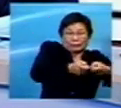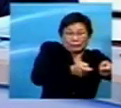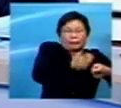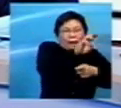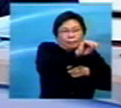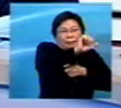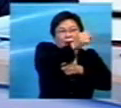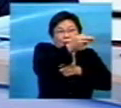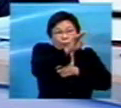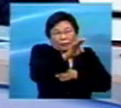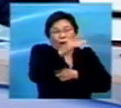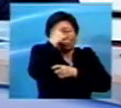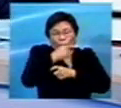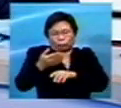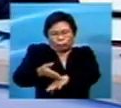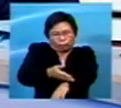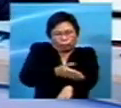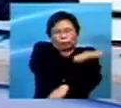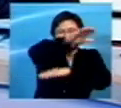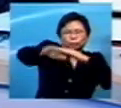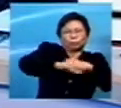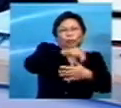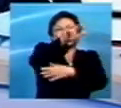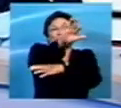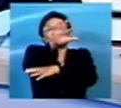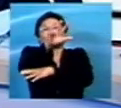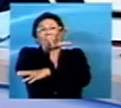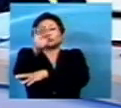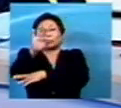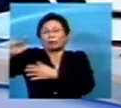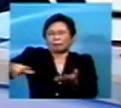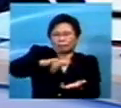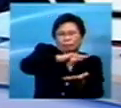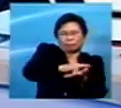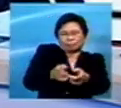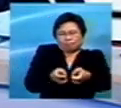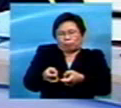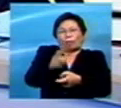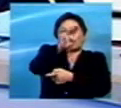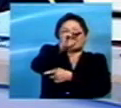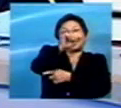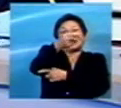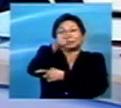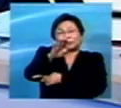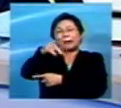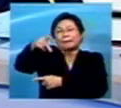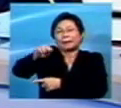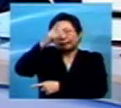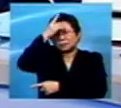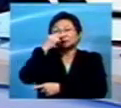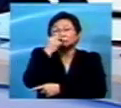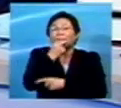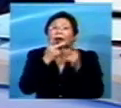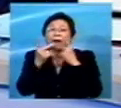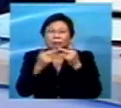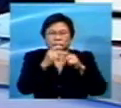terbang MAHB untuk menambah baik semua 39 lapangan terbang di bawah operasinya. Perdana Menteri Datuk Seri Najib Tun Razak